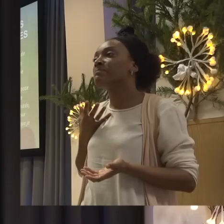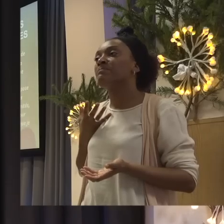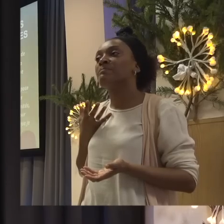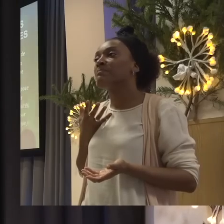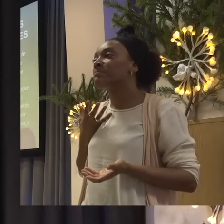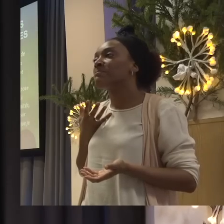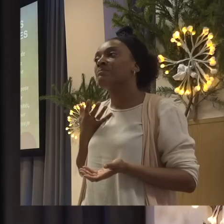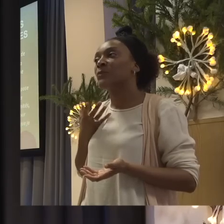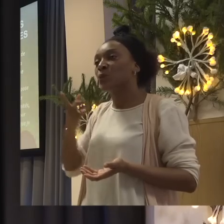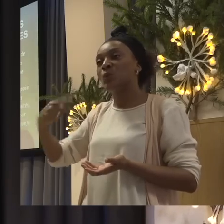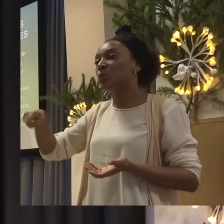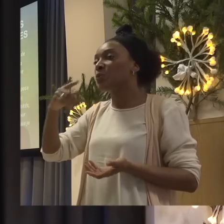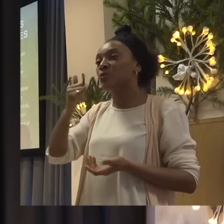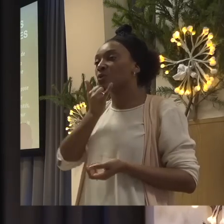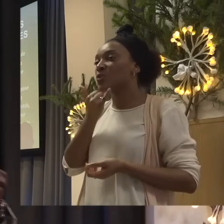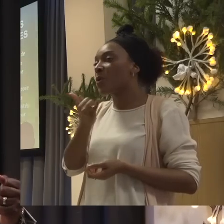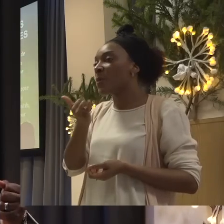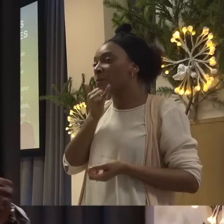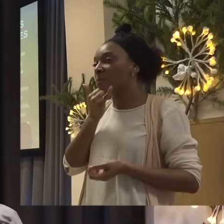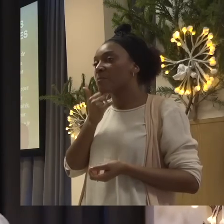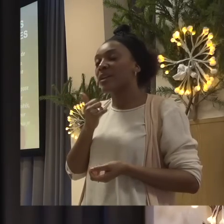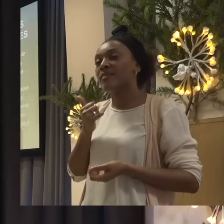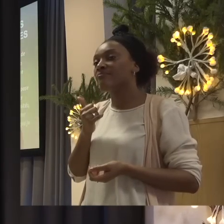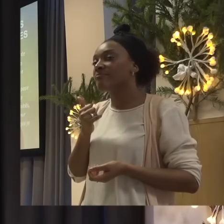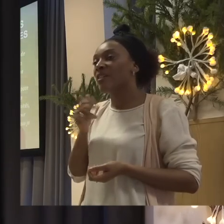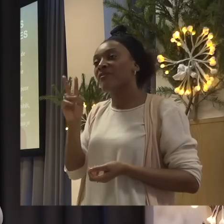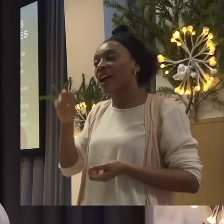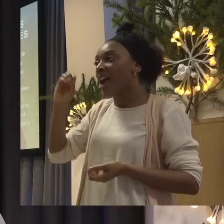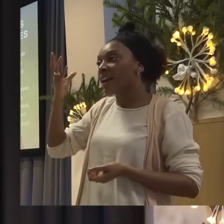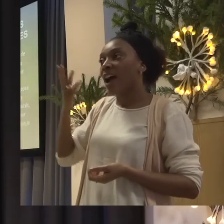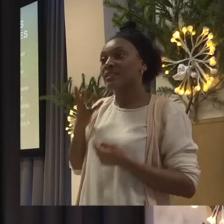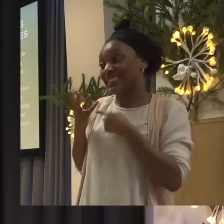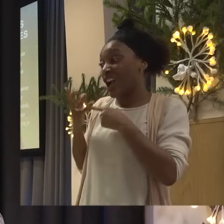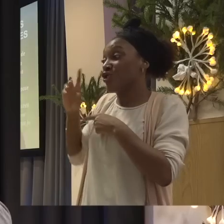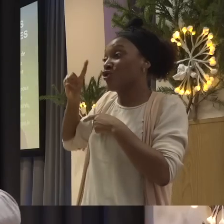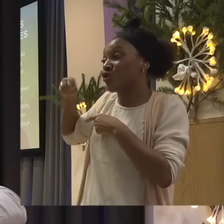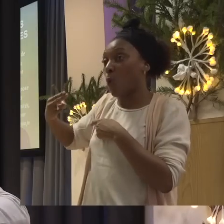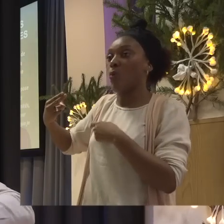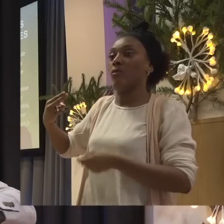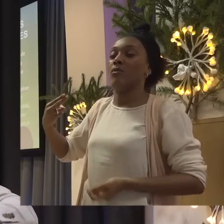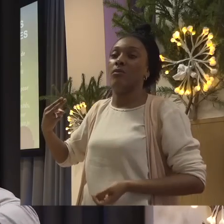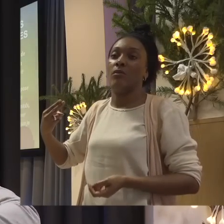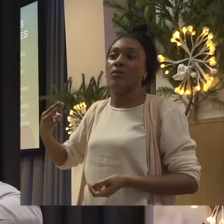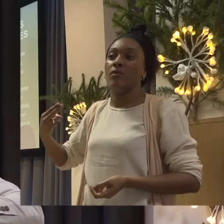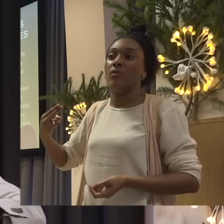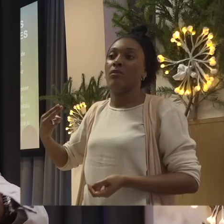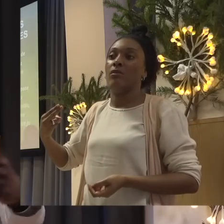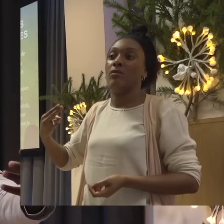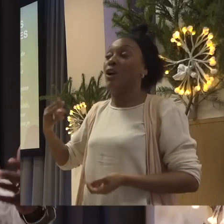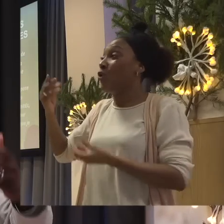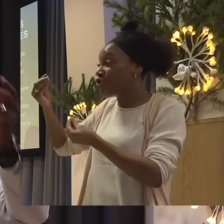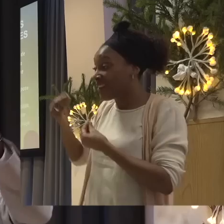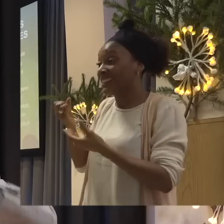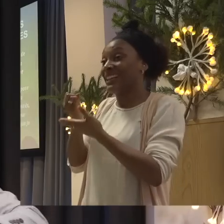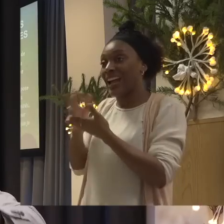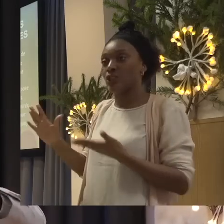cœur, se croire, se dire que je le mérite. La grâce, c'est vraiment un don. On accorde quelque chose gratuitement à